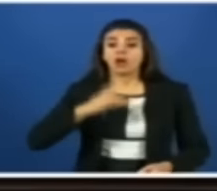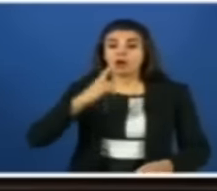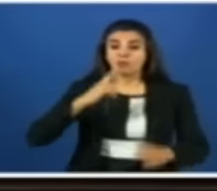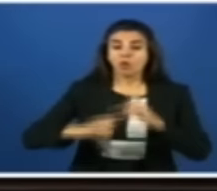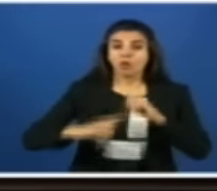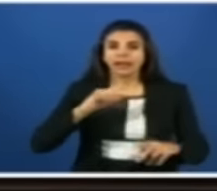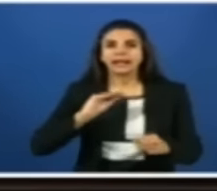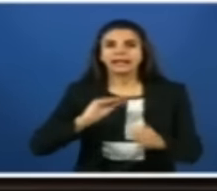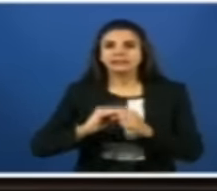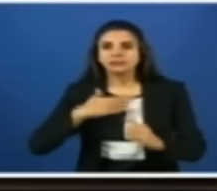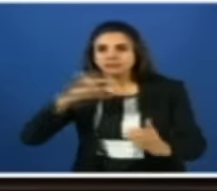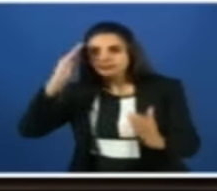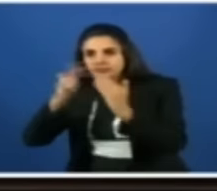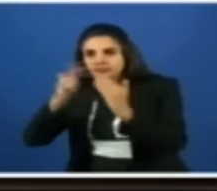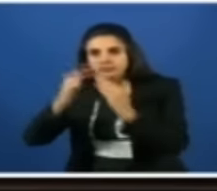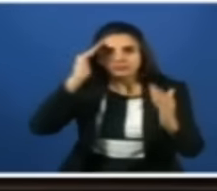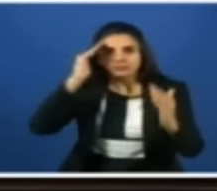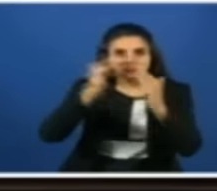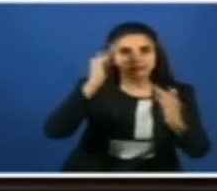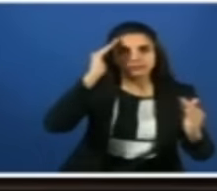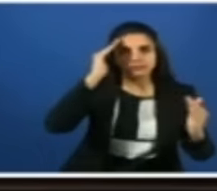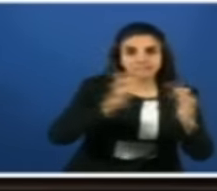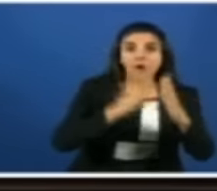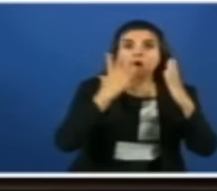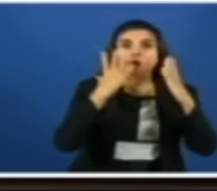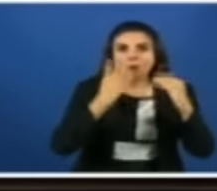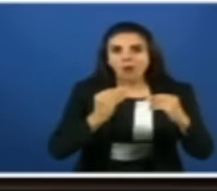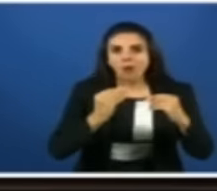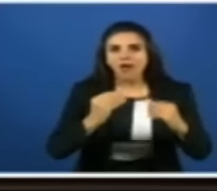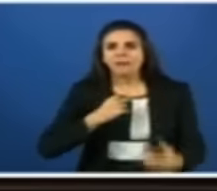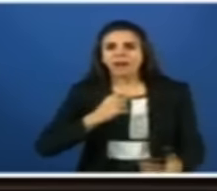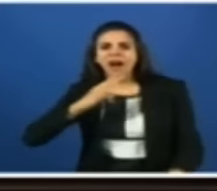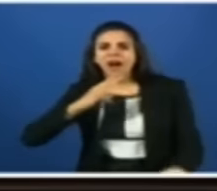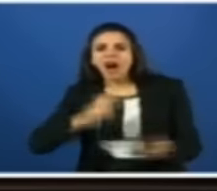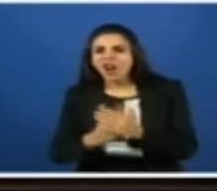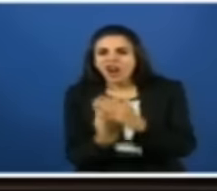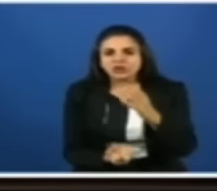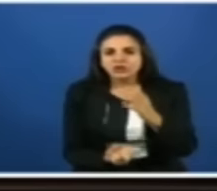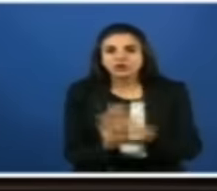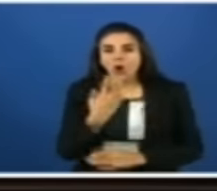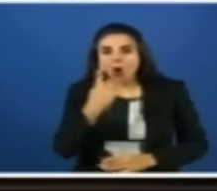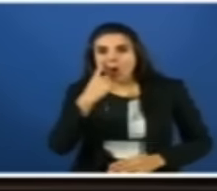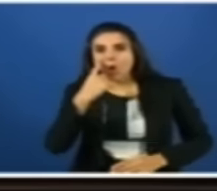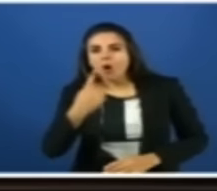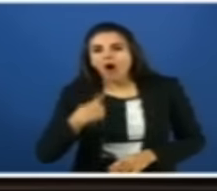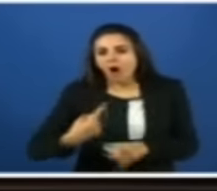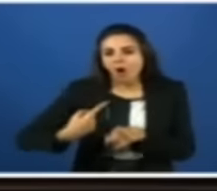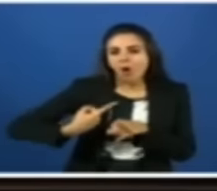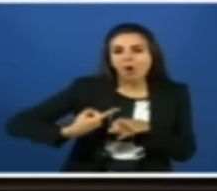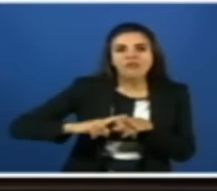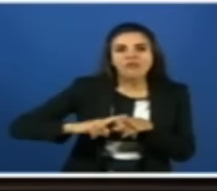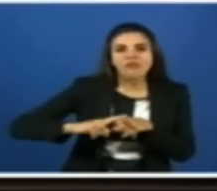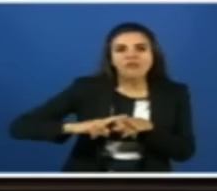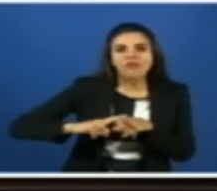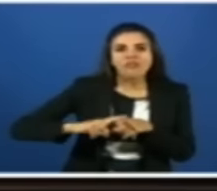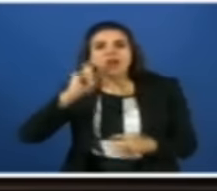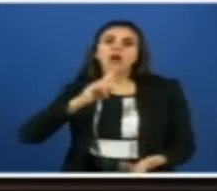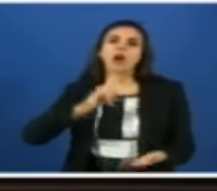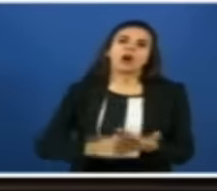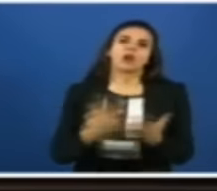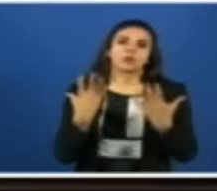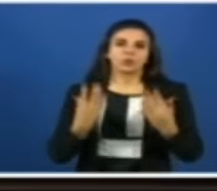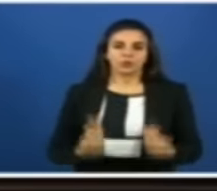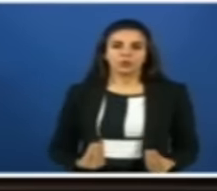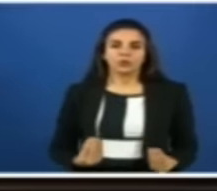bu istişareler sonucunda ortaya çıkan ortak akılla belirlemektir.